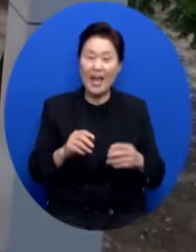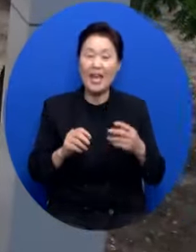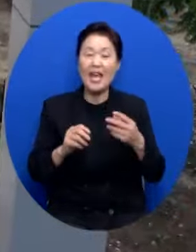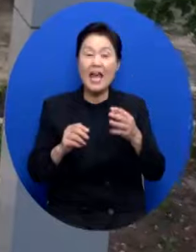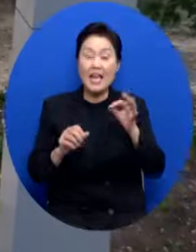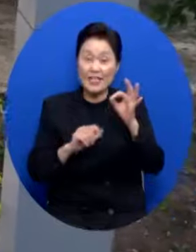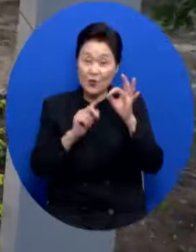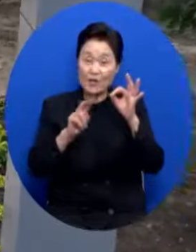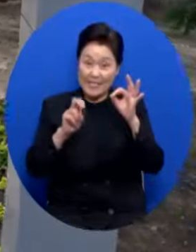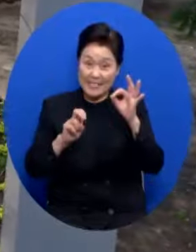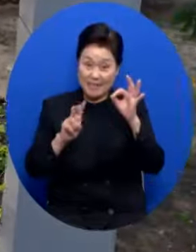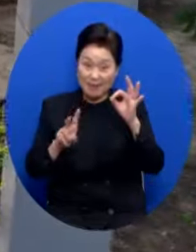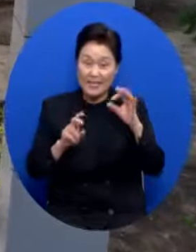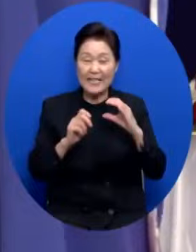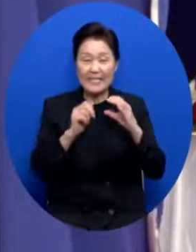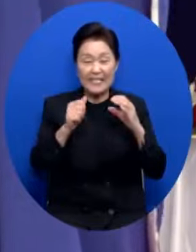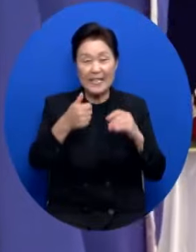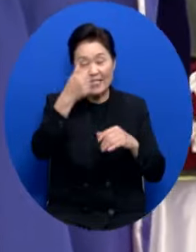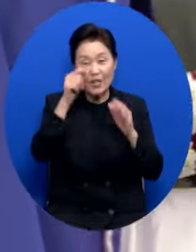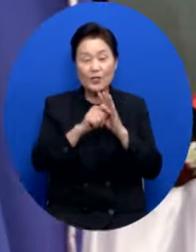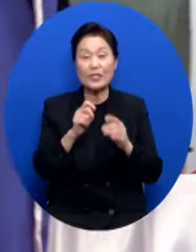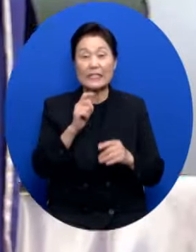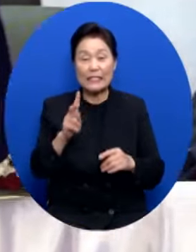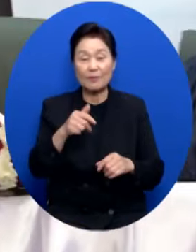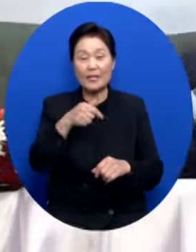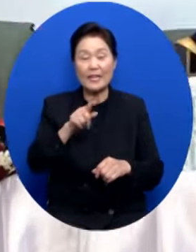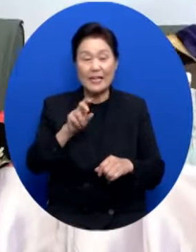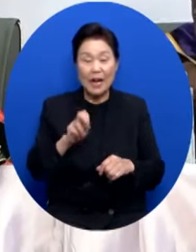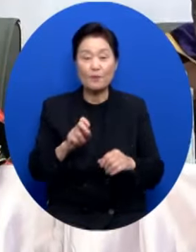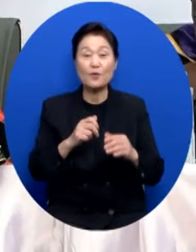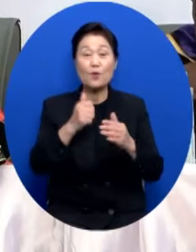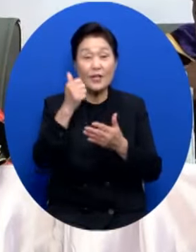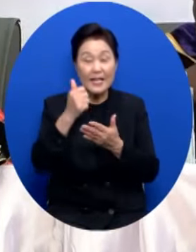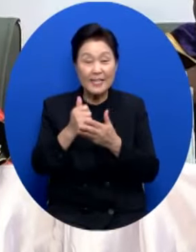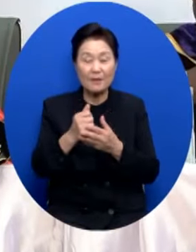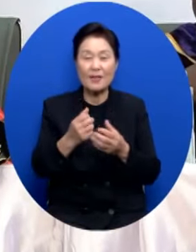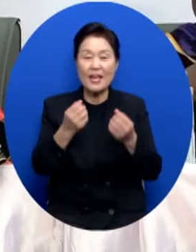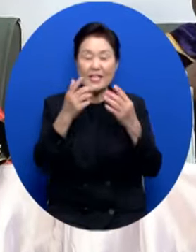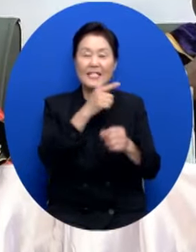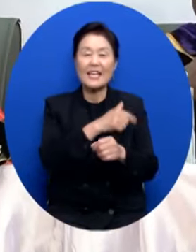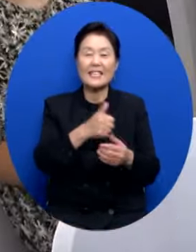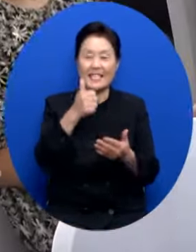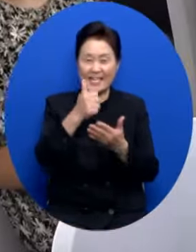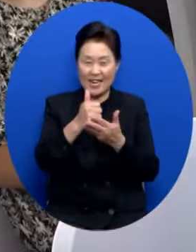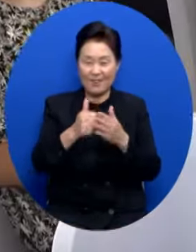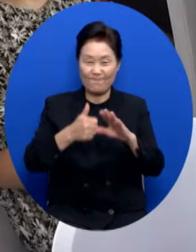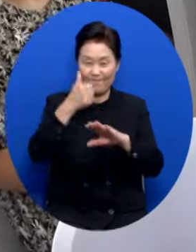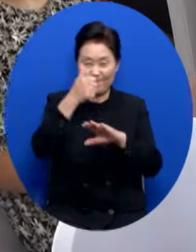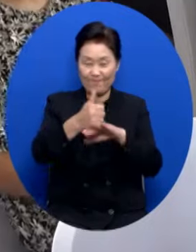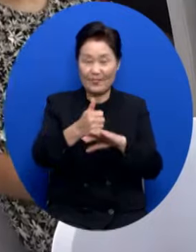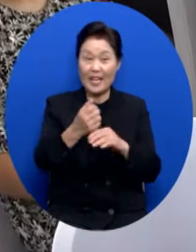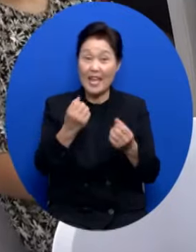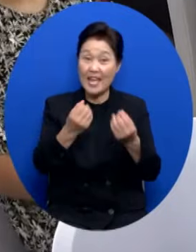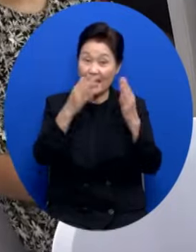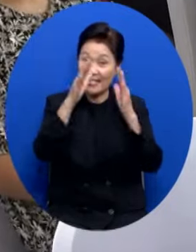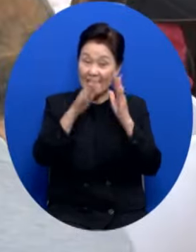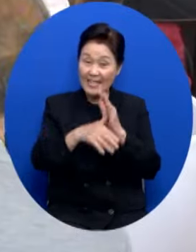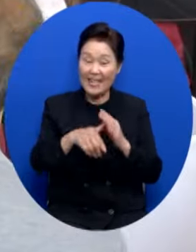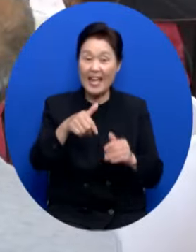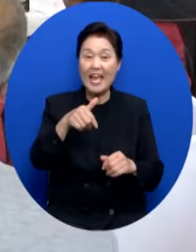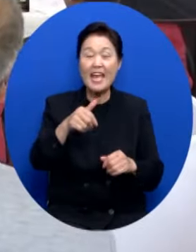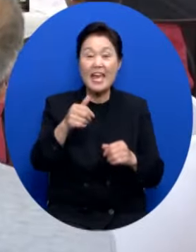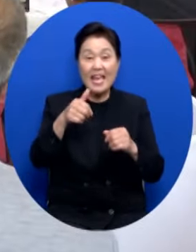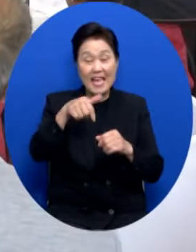22일 CTS 기독교TV 감경철 회장이 신임 이사장으로 취임했습니다. 이날 행사에서 감경철